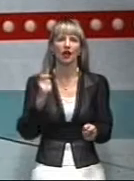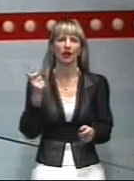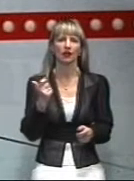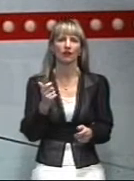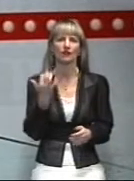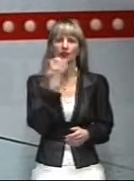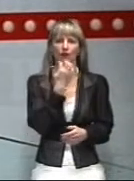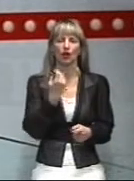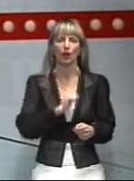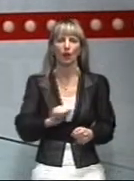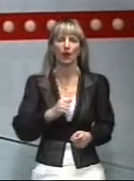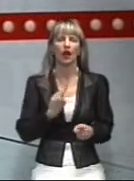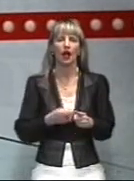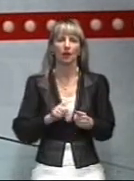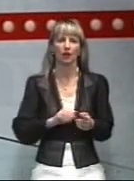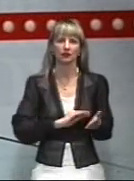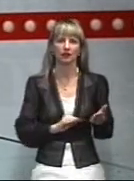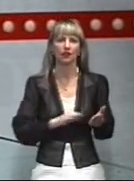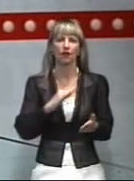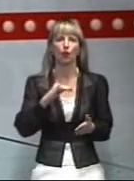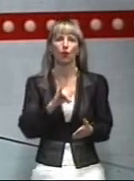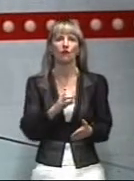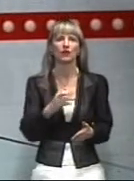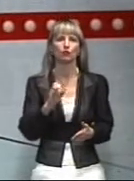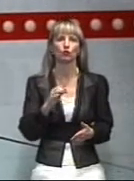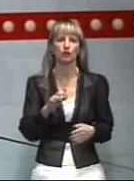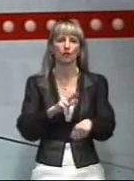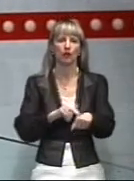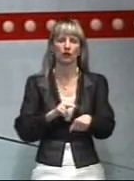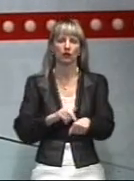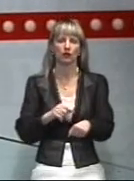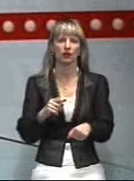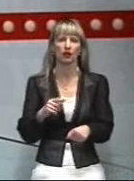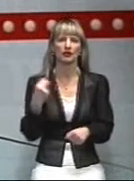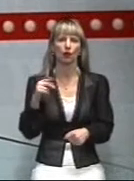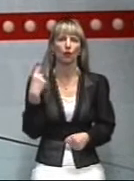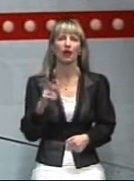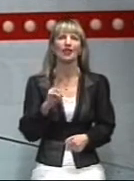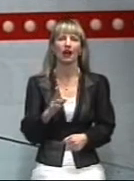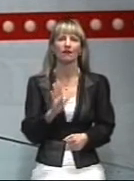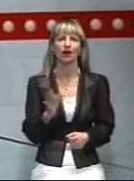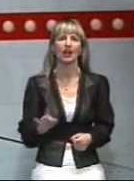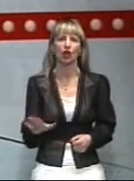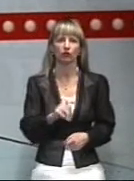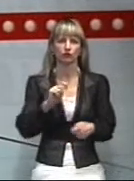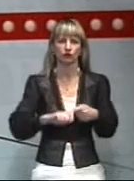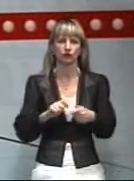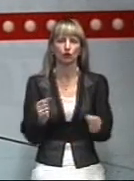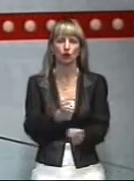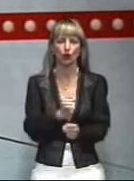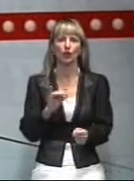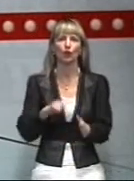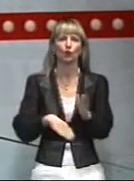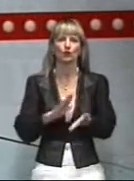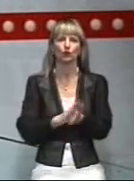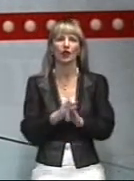Харків-Сімферополь. Про це йдеться на сторінці у Фейсбуці патрульної поліції в Запорізькій області. Як в регіоні контролюють швидкість та чи поліпшиться ситуація на